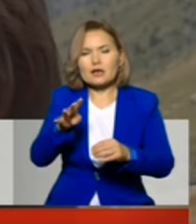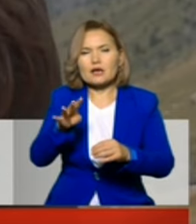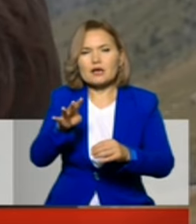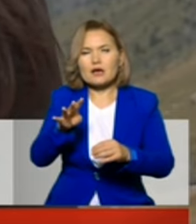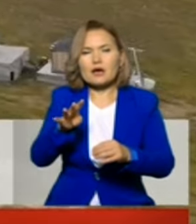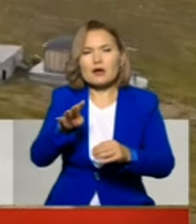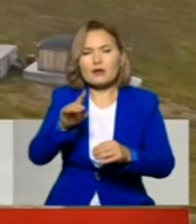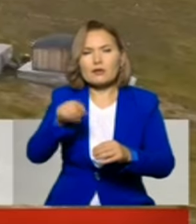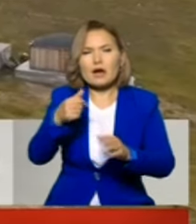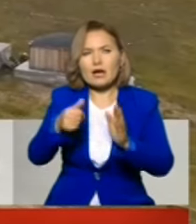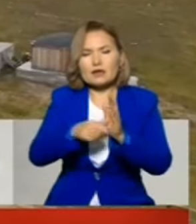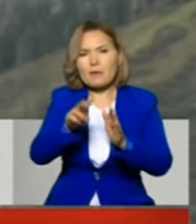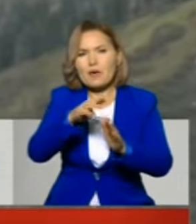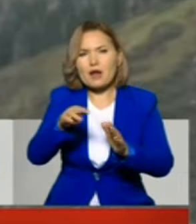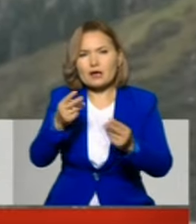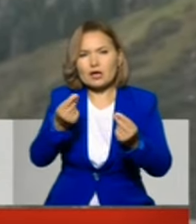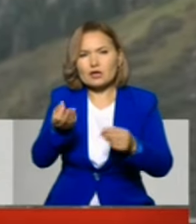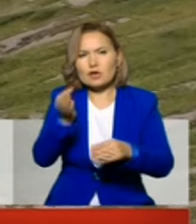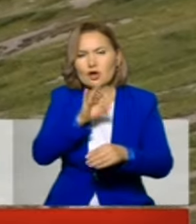теңгені құрады.